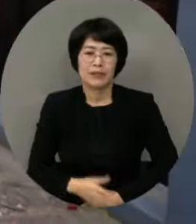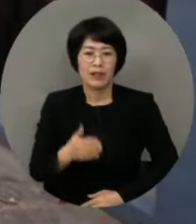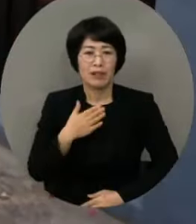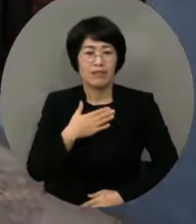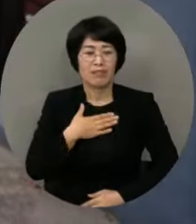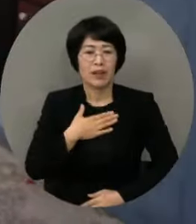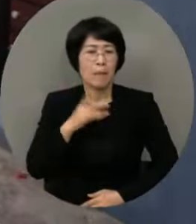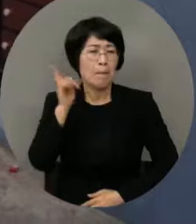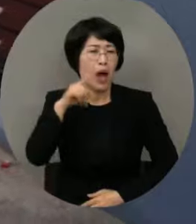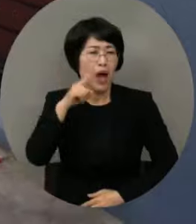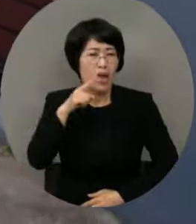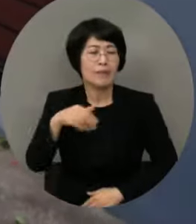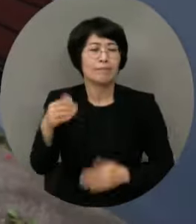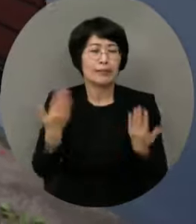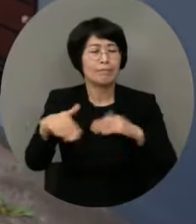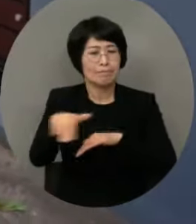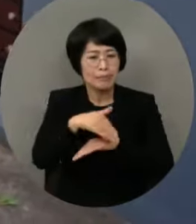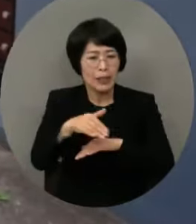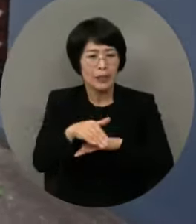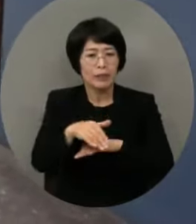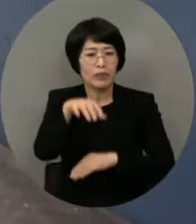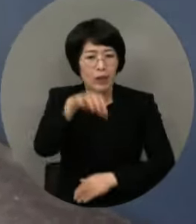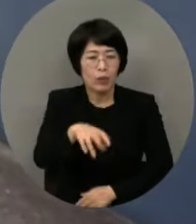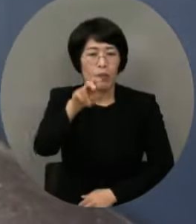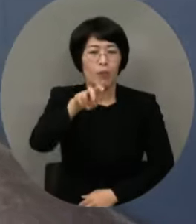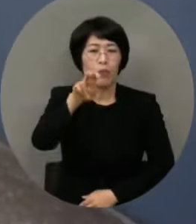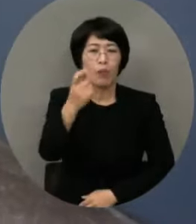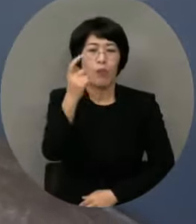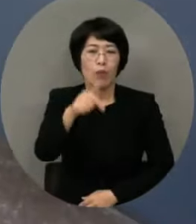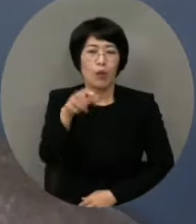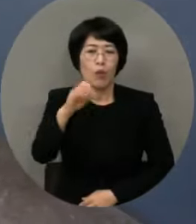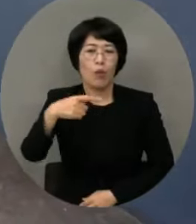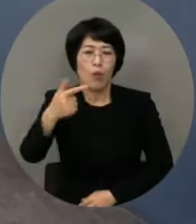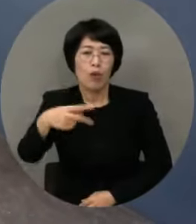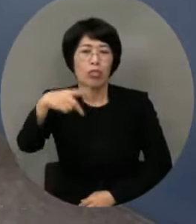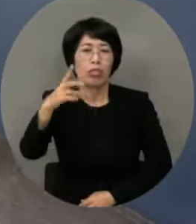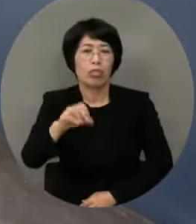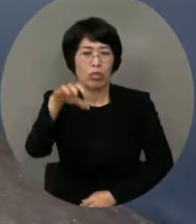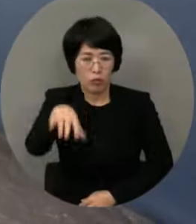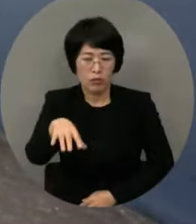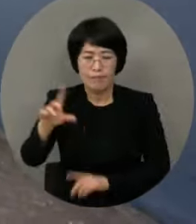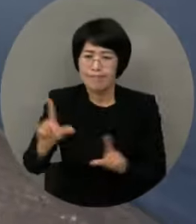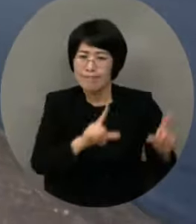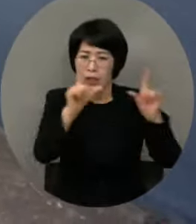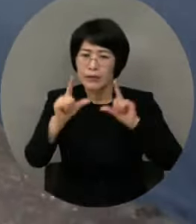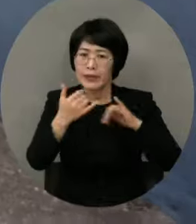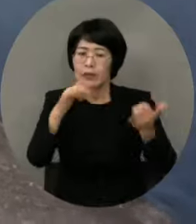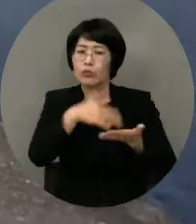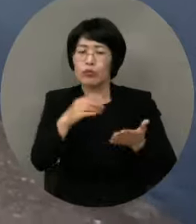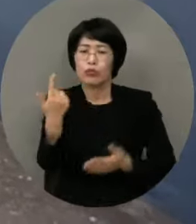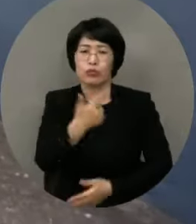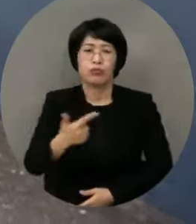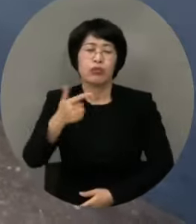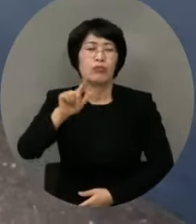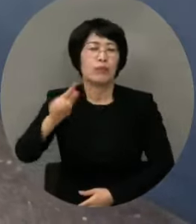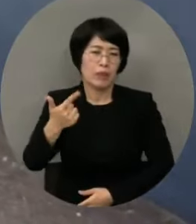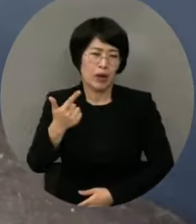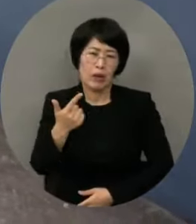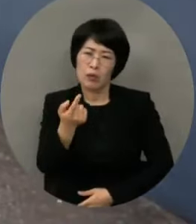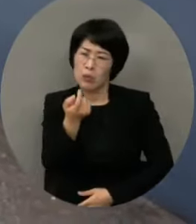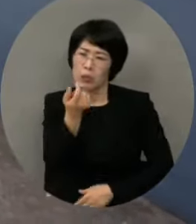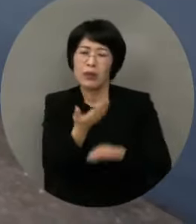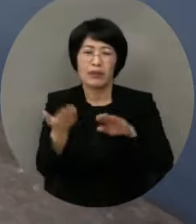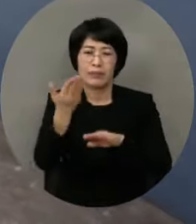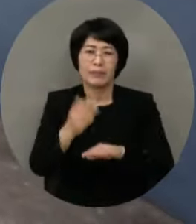제가 매일 출근하는 이곳은 목원동입니다. 현재 목원동에 살고 있는 주민은 6,600명이 조금